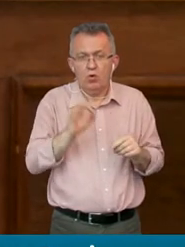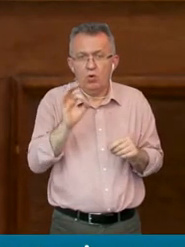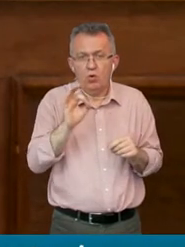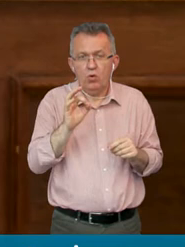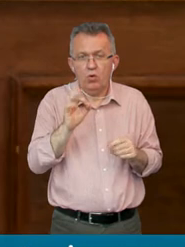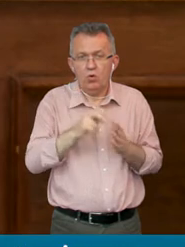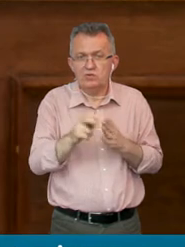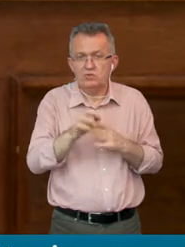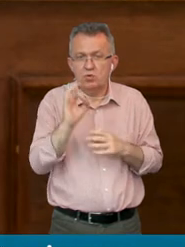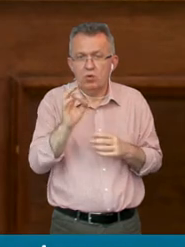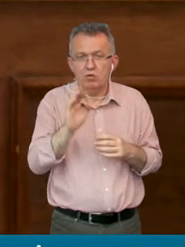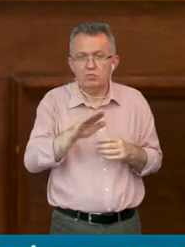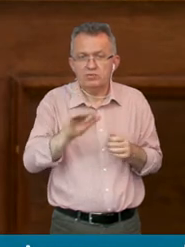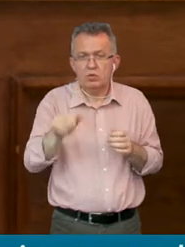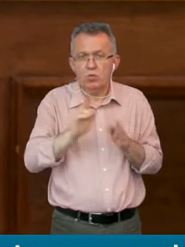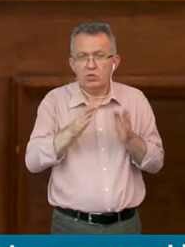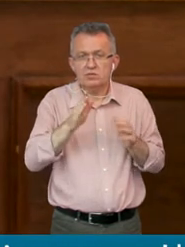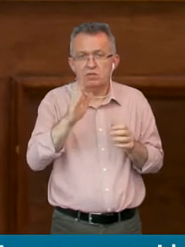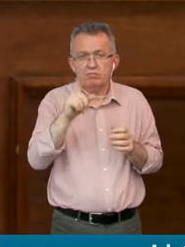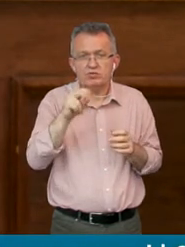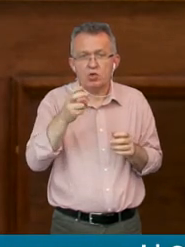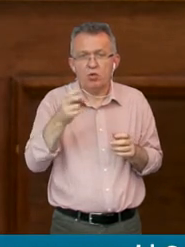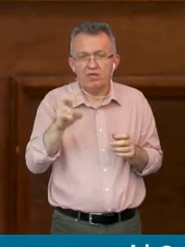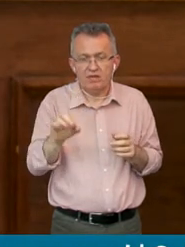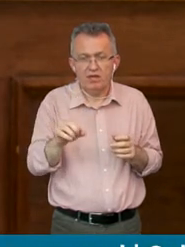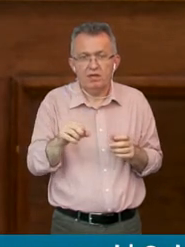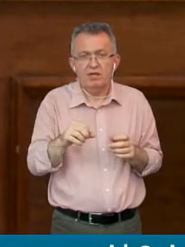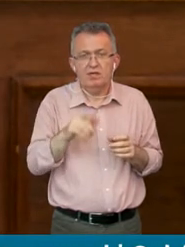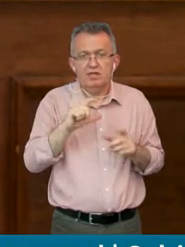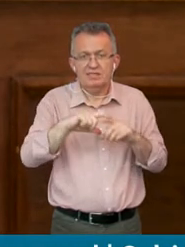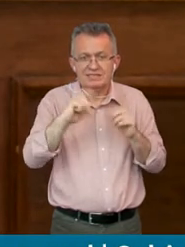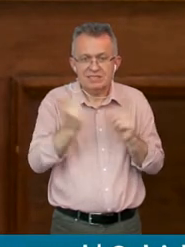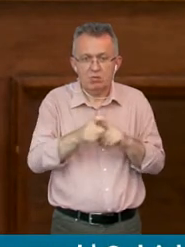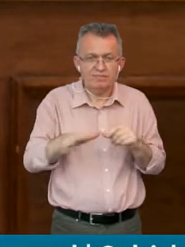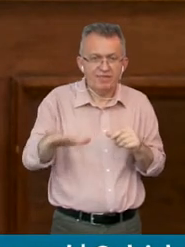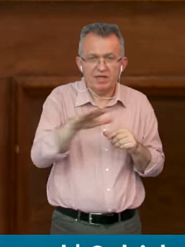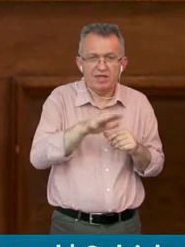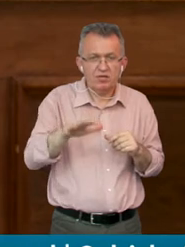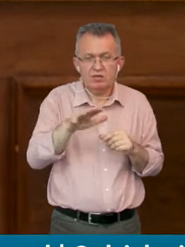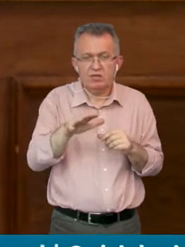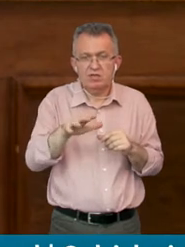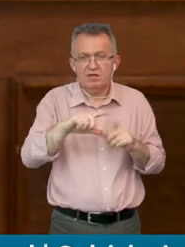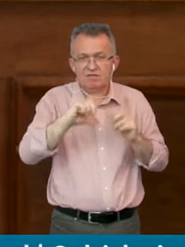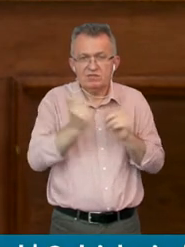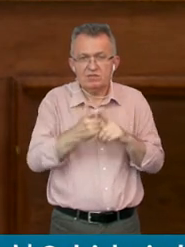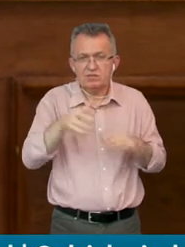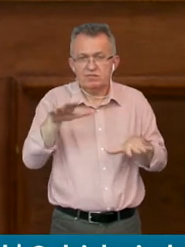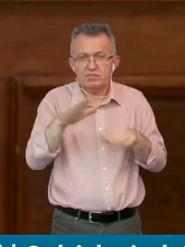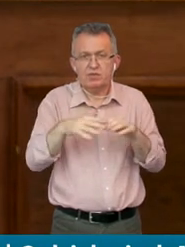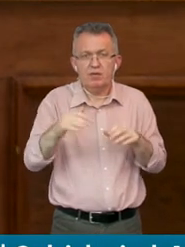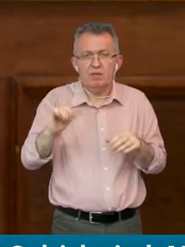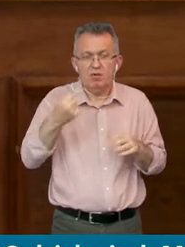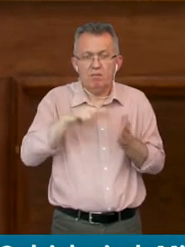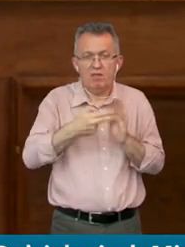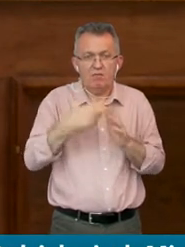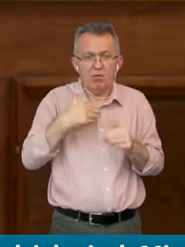tej chwili o przedszkole przy ulicy Przygodnej. I chcę powiedzieć, że cały teren, czy właściwie te wszystkie osiedla były pierwotnie